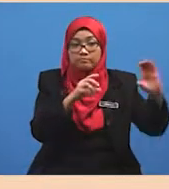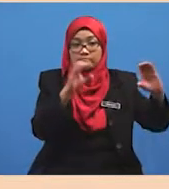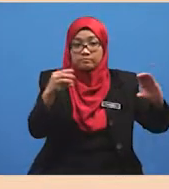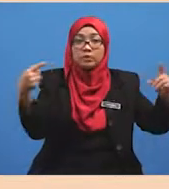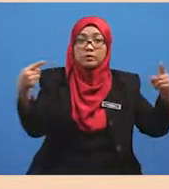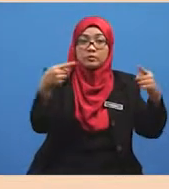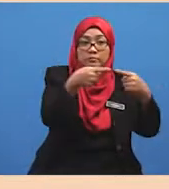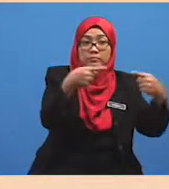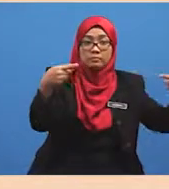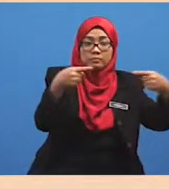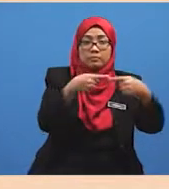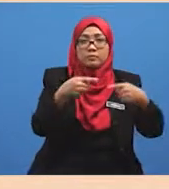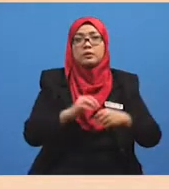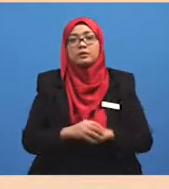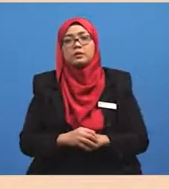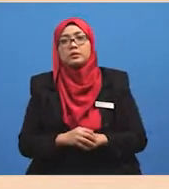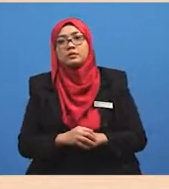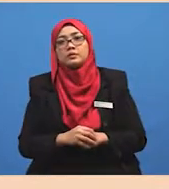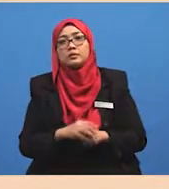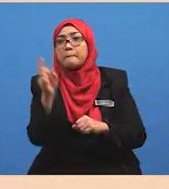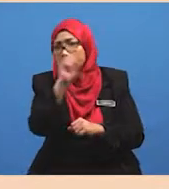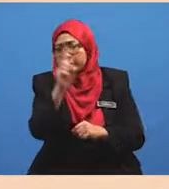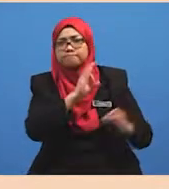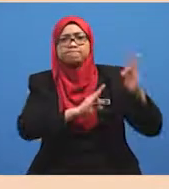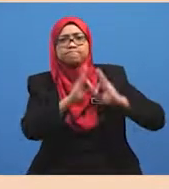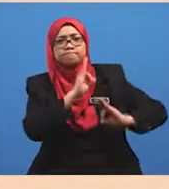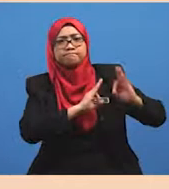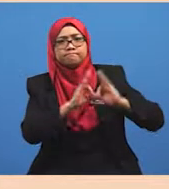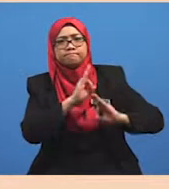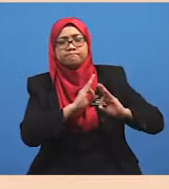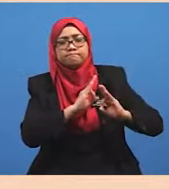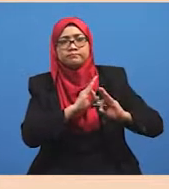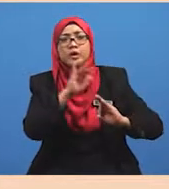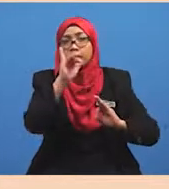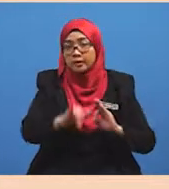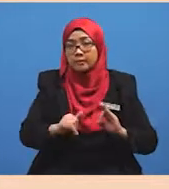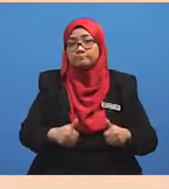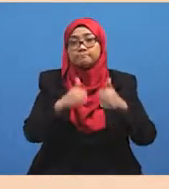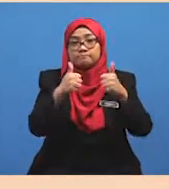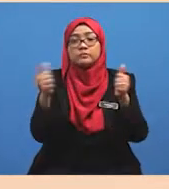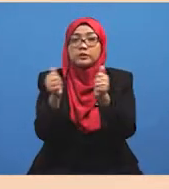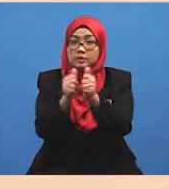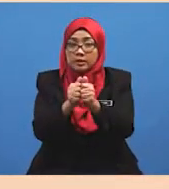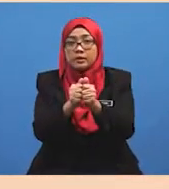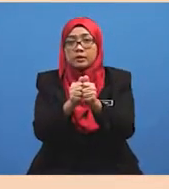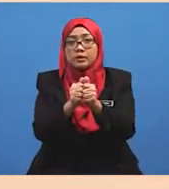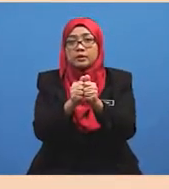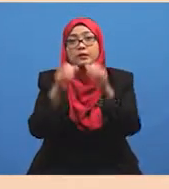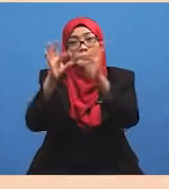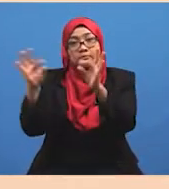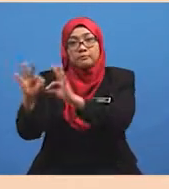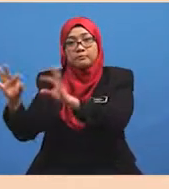blajarblajar Fajrian simpan pustakawan percaya dengan pernyataan yang